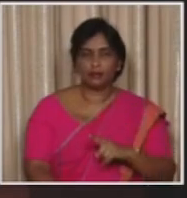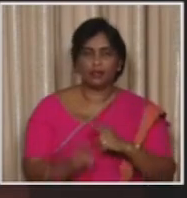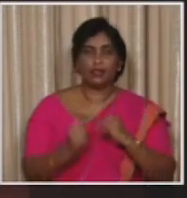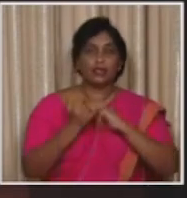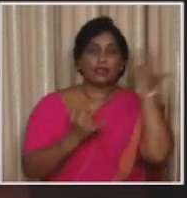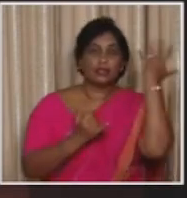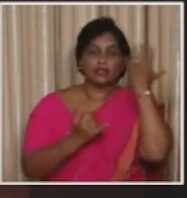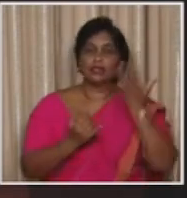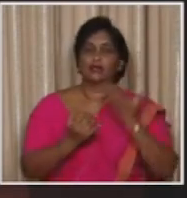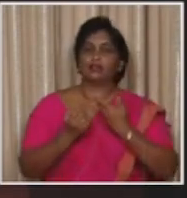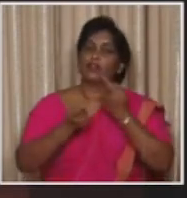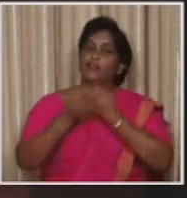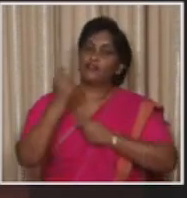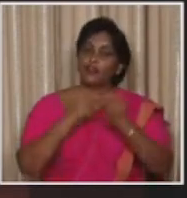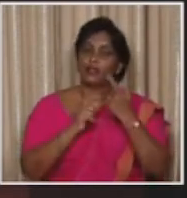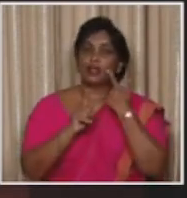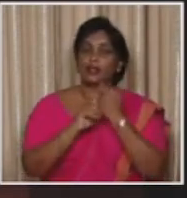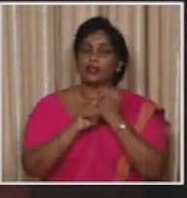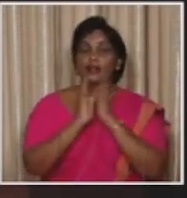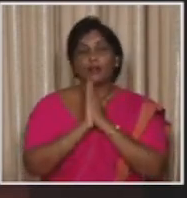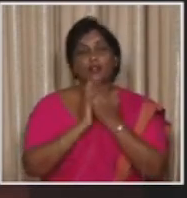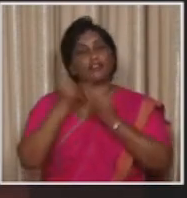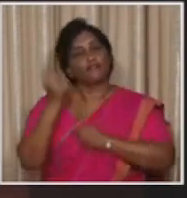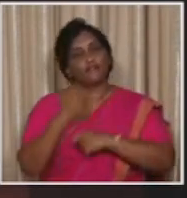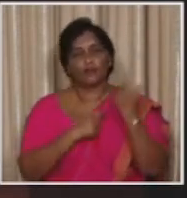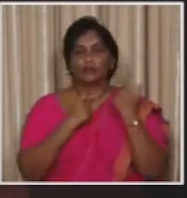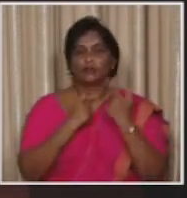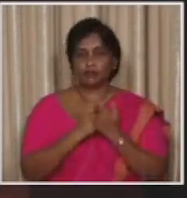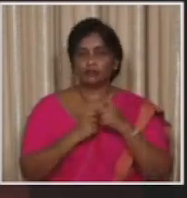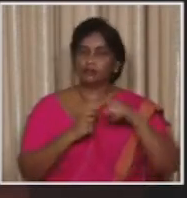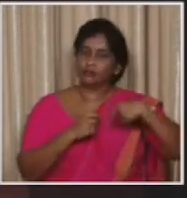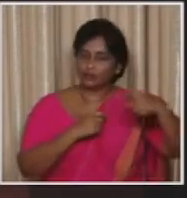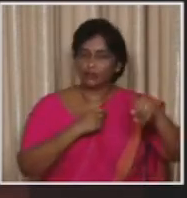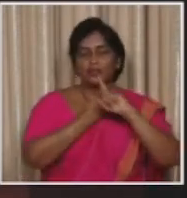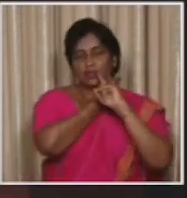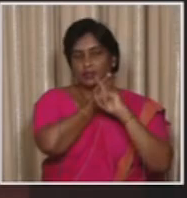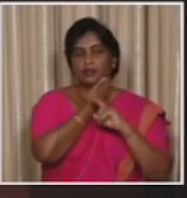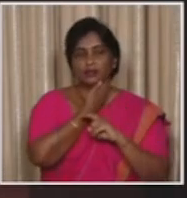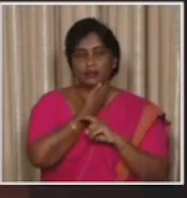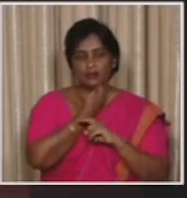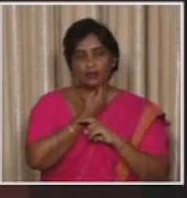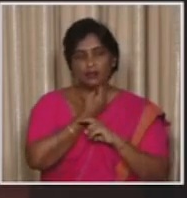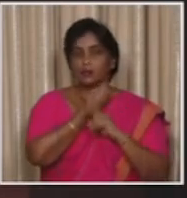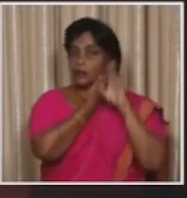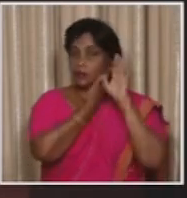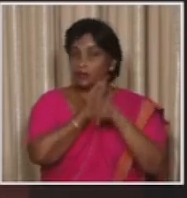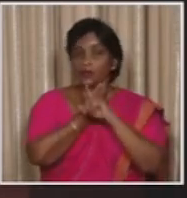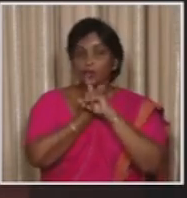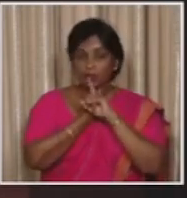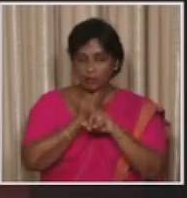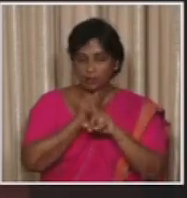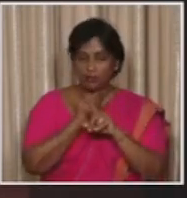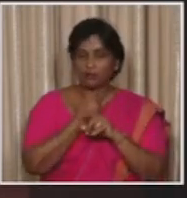සීගිරියක් විකුණනවා, දළදා මාලිගාවක් විකුණනවායි කියලා. හෙට අනිද්ද ඒකත් කියයි. එහෙම කිව්වොත් කවුරුත් පුදුම වෙන්නේ